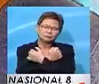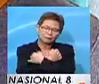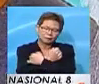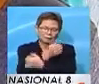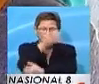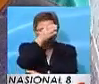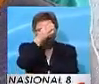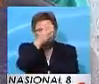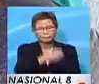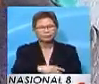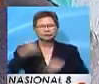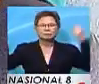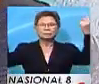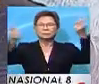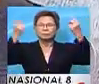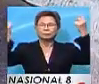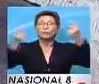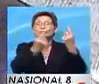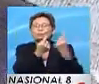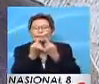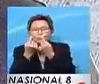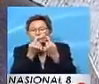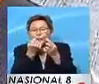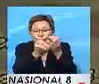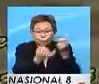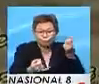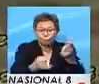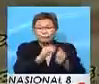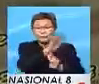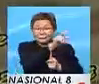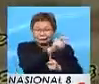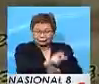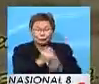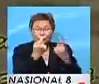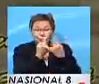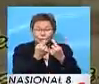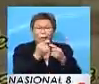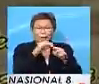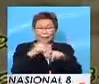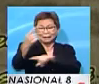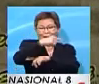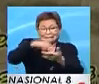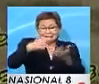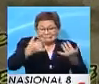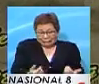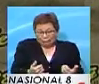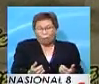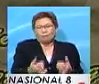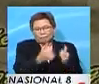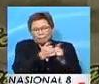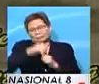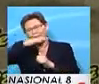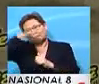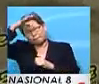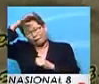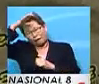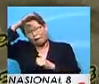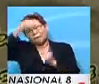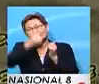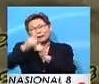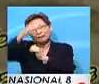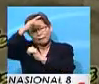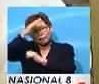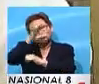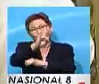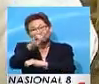Ayah sambutan Sempena ulang tahun kelahiran mendiang sepatutnya diadakan hari ini bersama-sama bapanya m salam